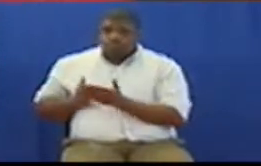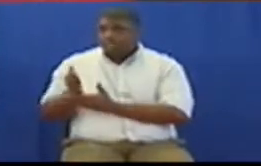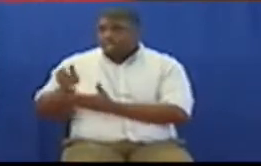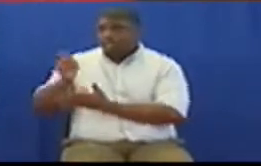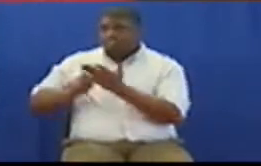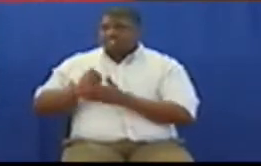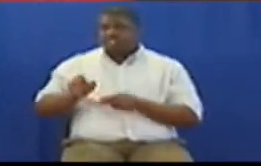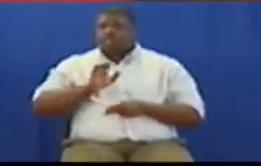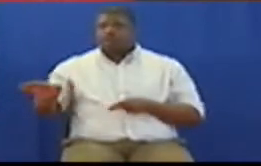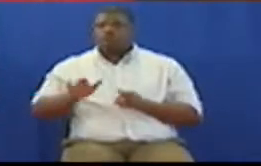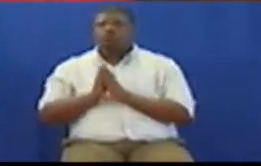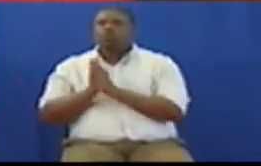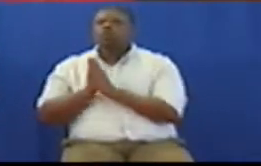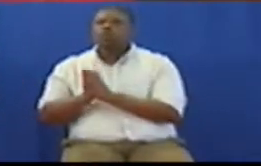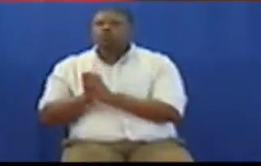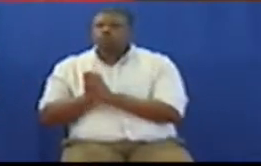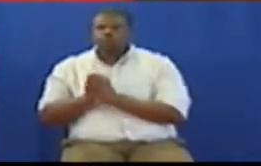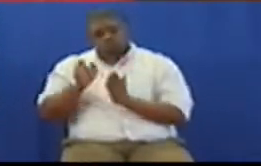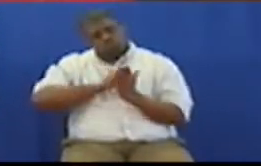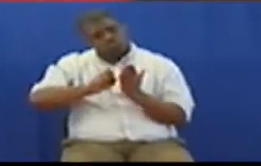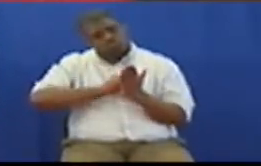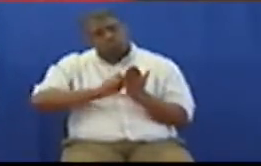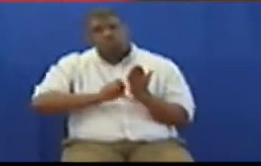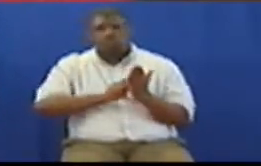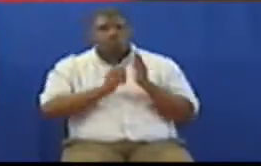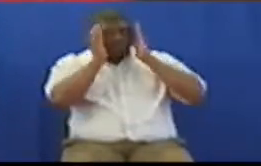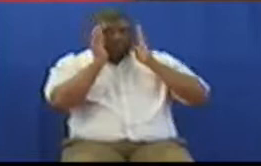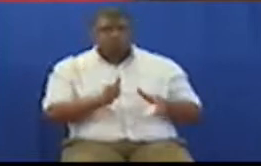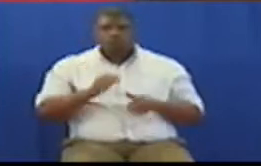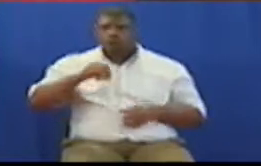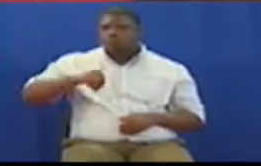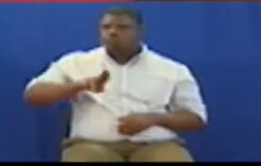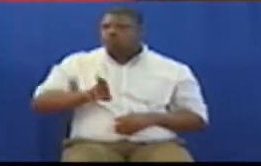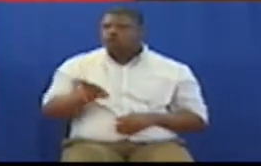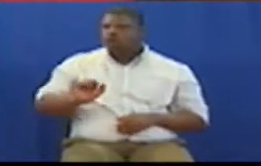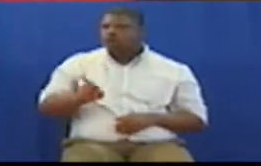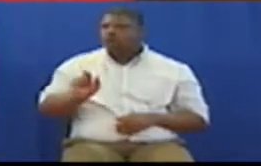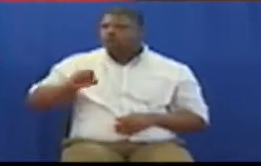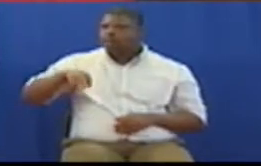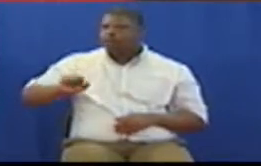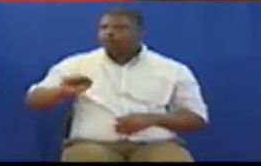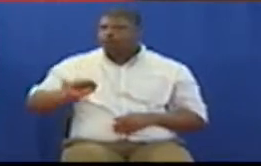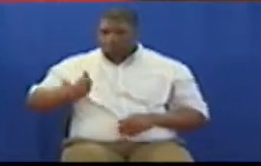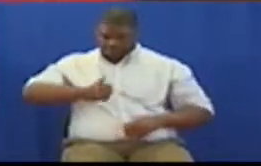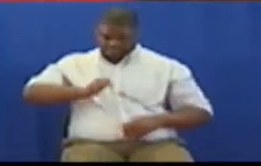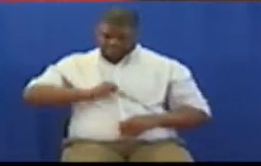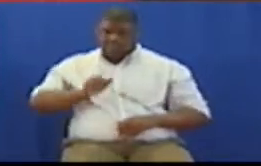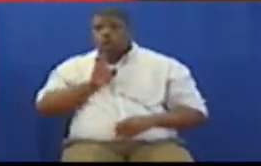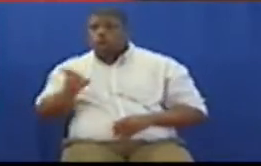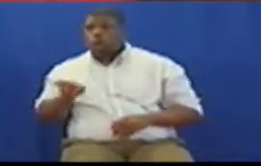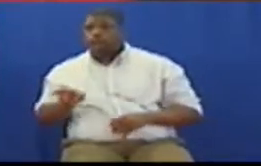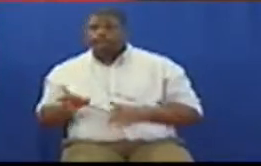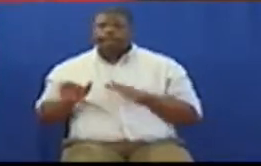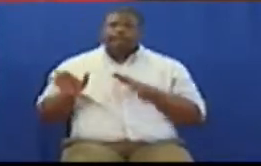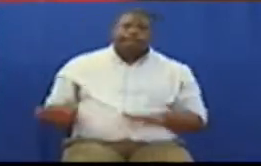yako nikushukuru kwamba umemwandikia mheshimiwa Jenista Muhagama na kukabidhi hoja yangu binafsi ambayo nimehangaika nayo